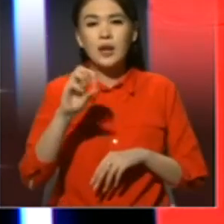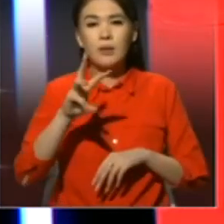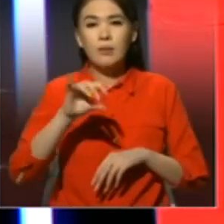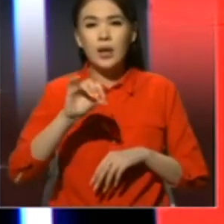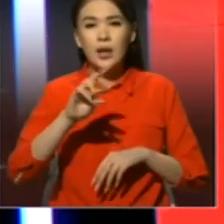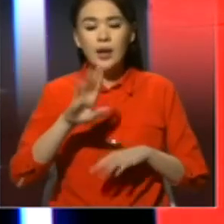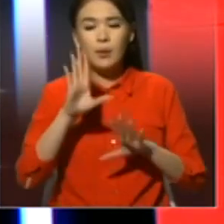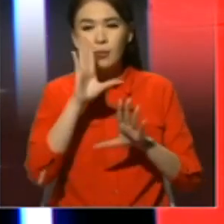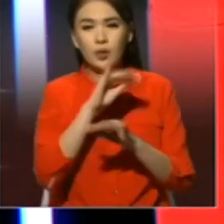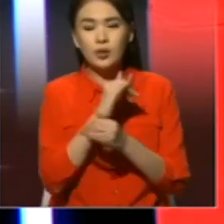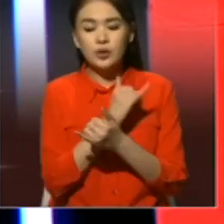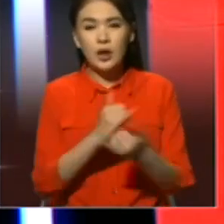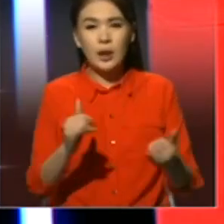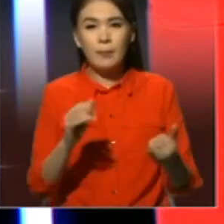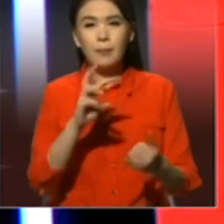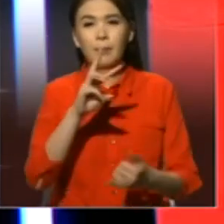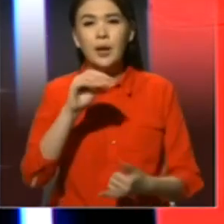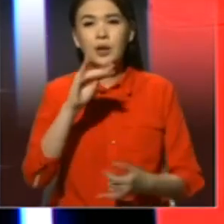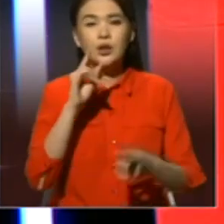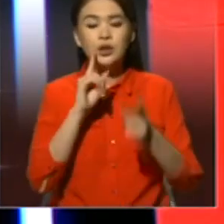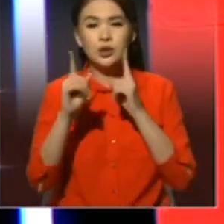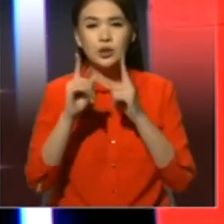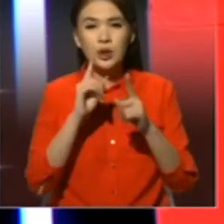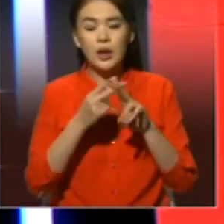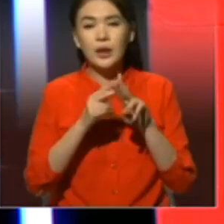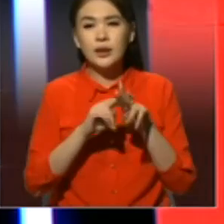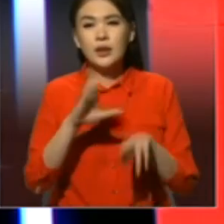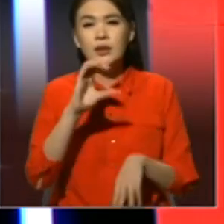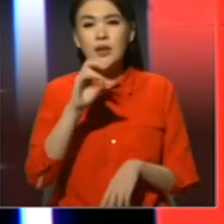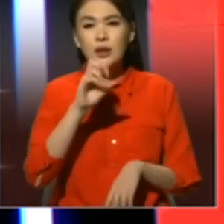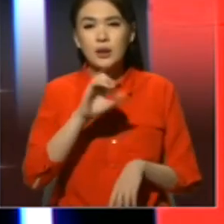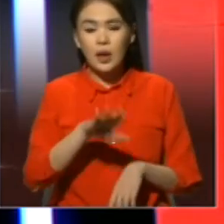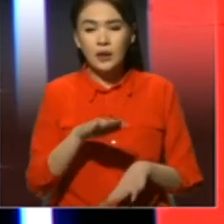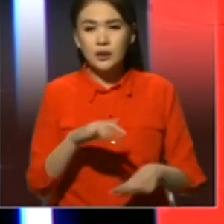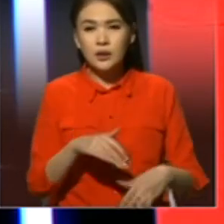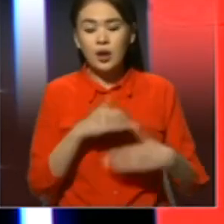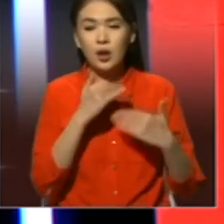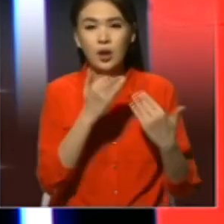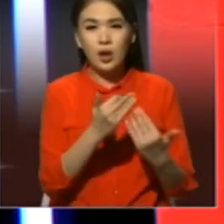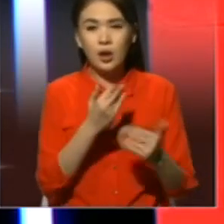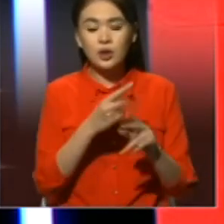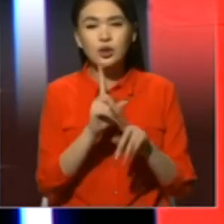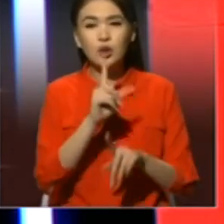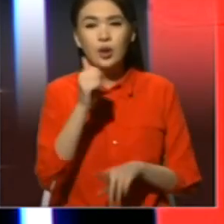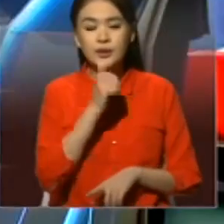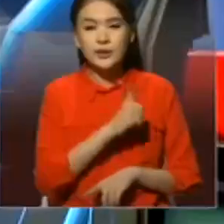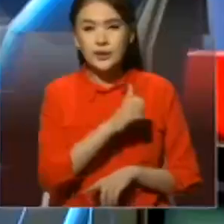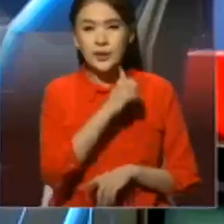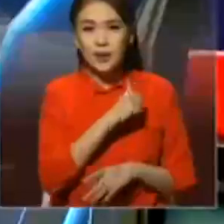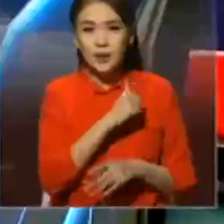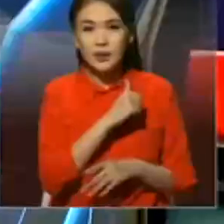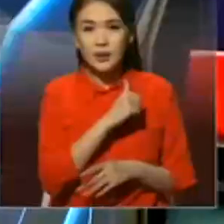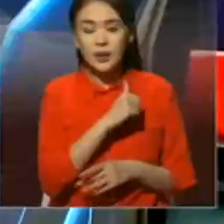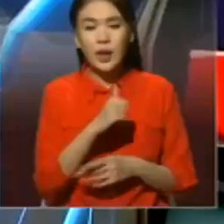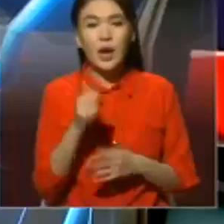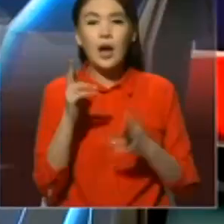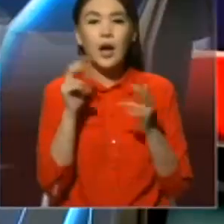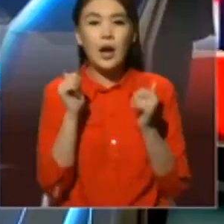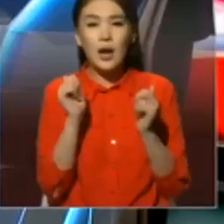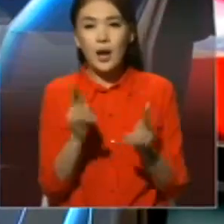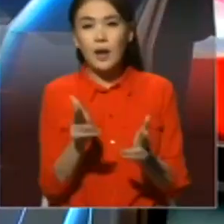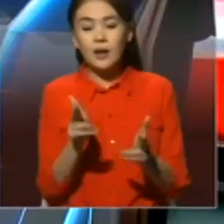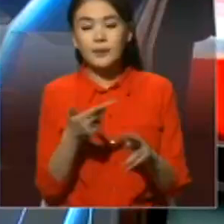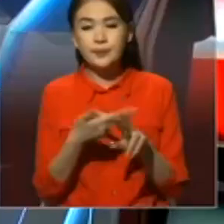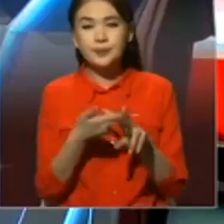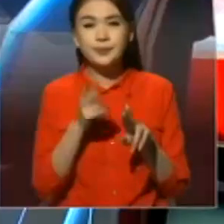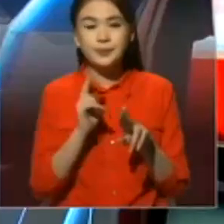алады. Мәжілістегі квотаның сенатқа жөнелтілуінің сырын неде десек, қалай? Бұл